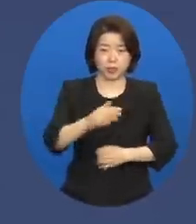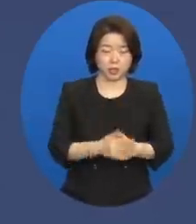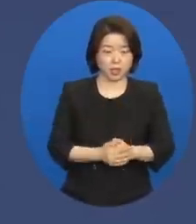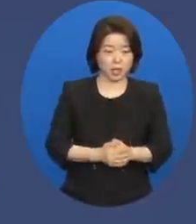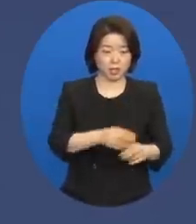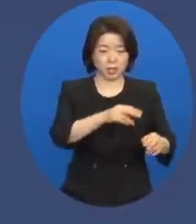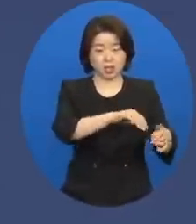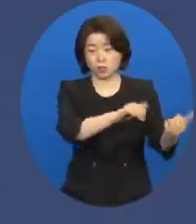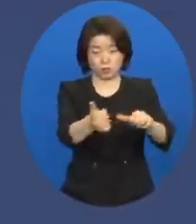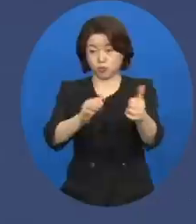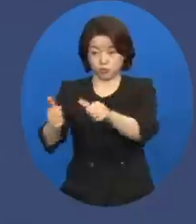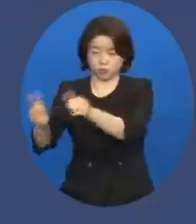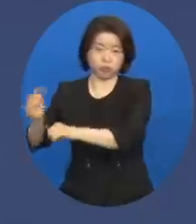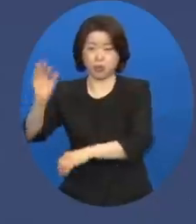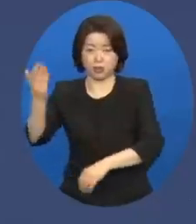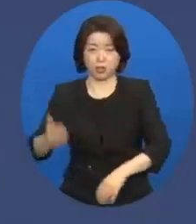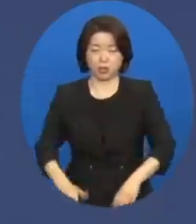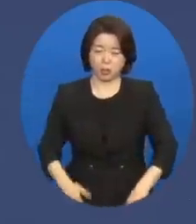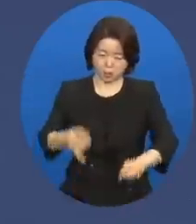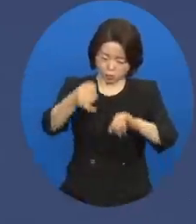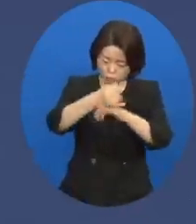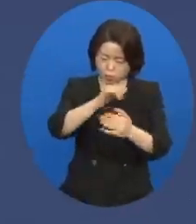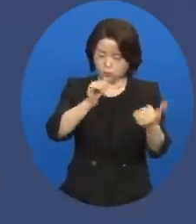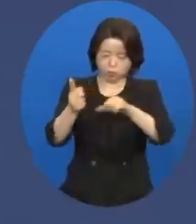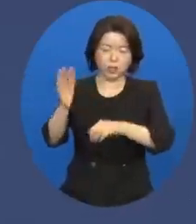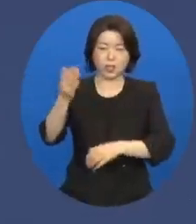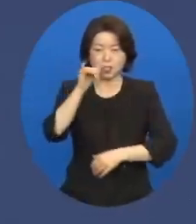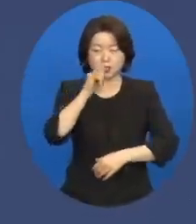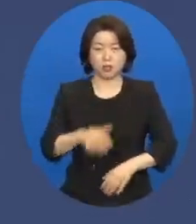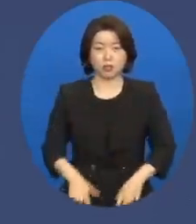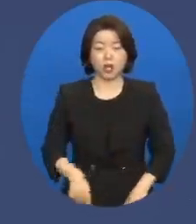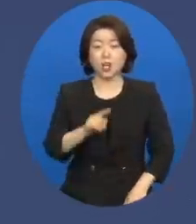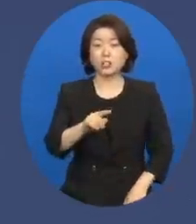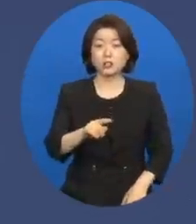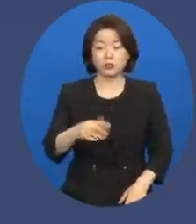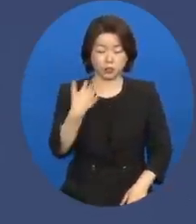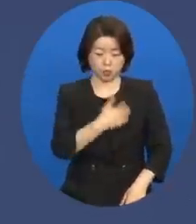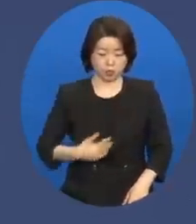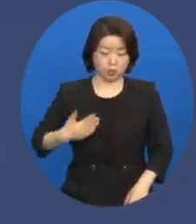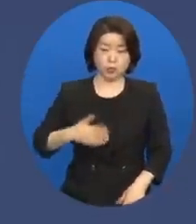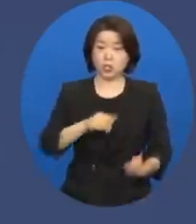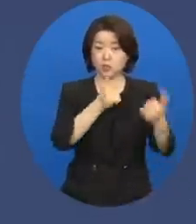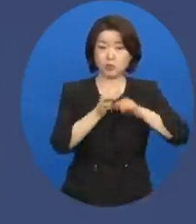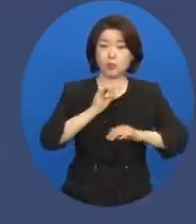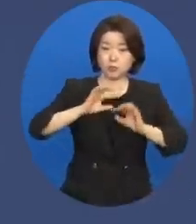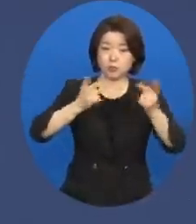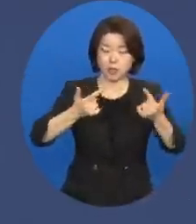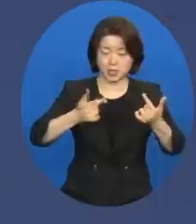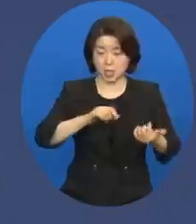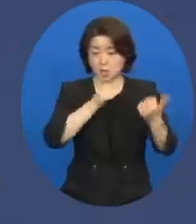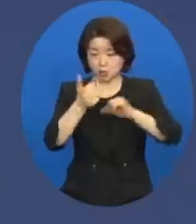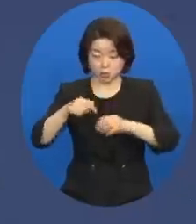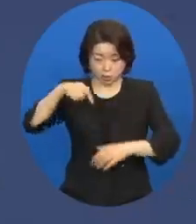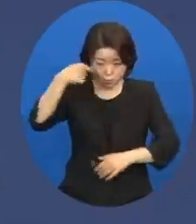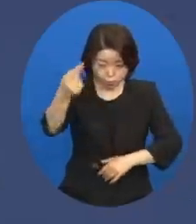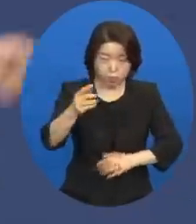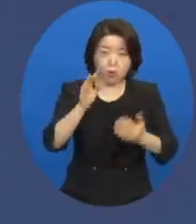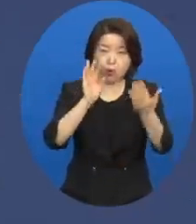마련해놓고 있습니다. 반드시 죽을 것입니다. 그리고 그 죽음은 육체의 죽음만 아니라 그 죽음 후에는